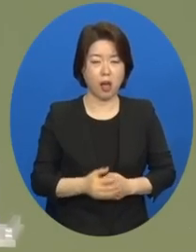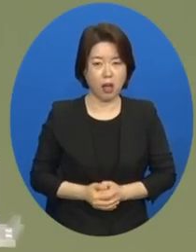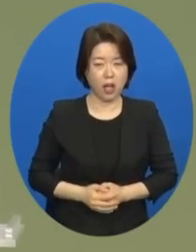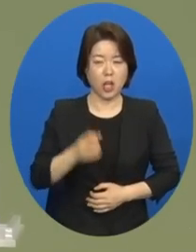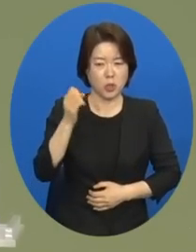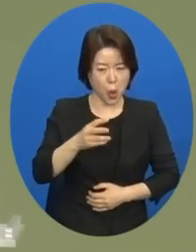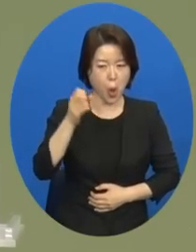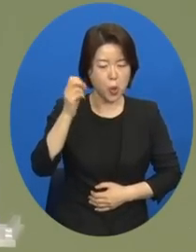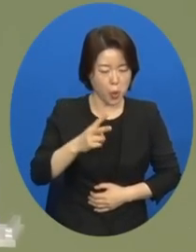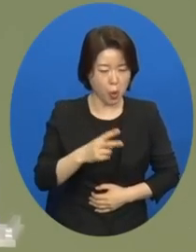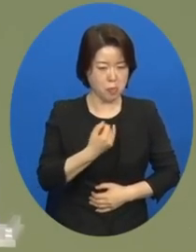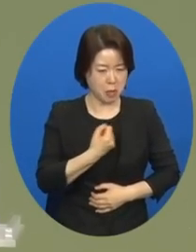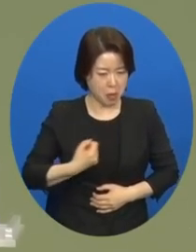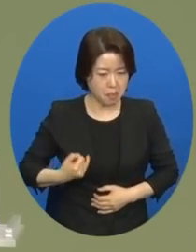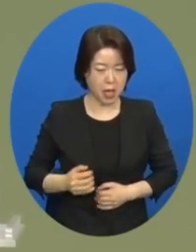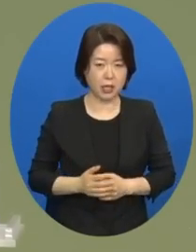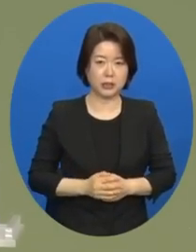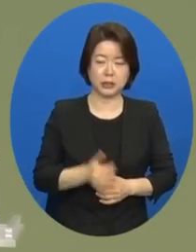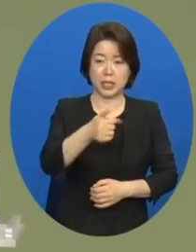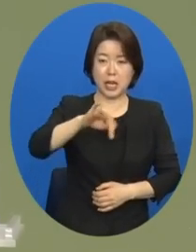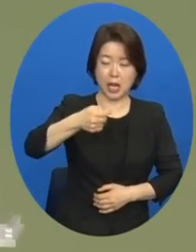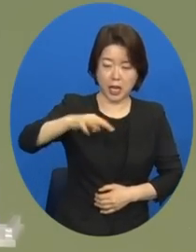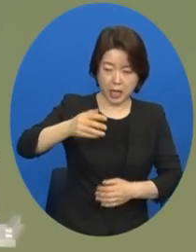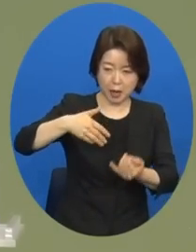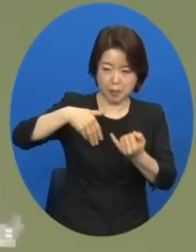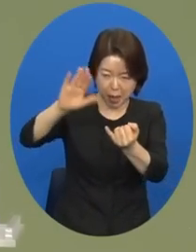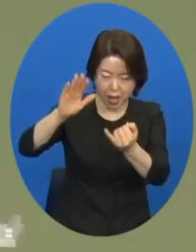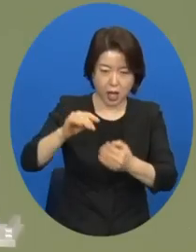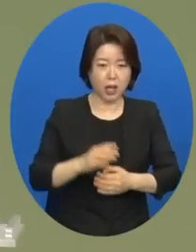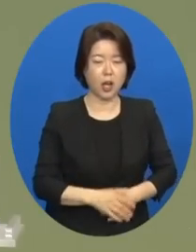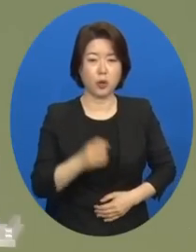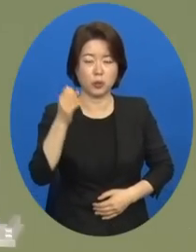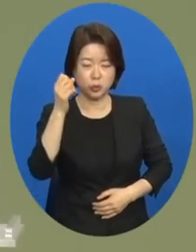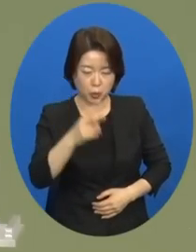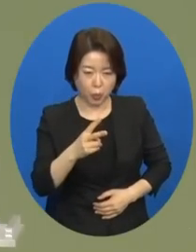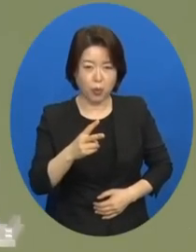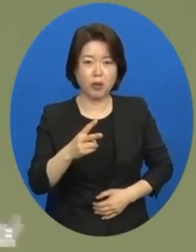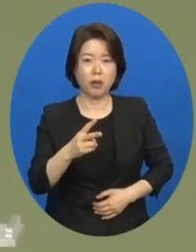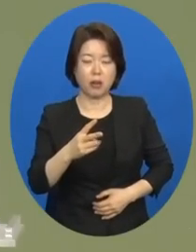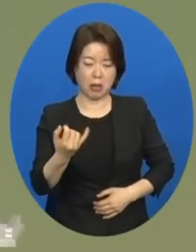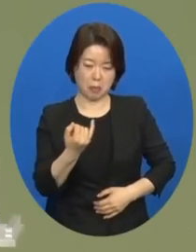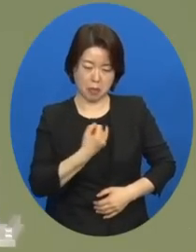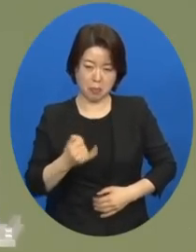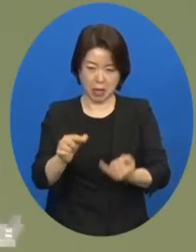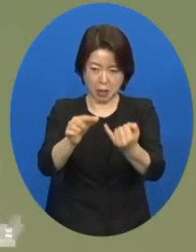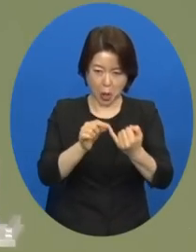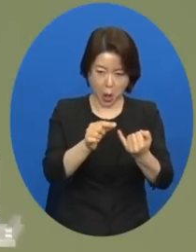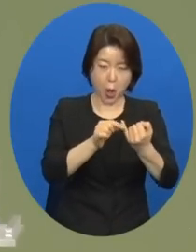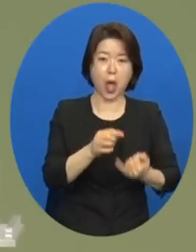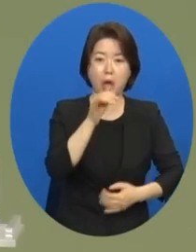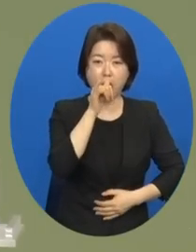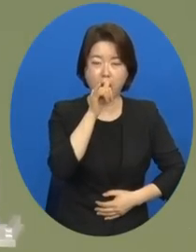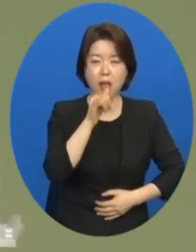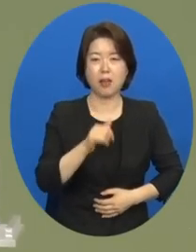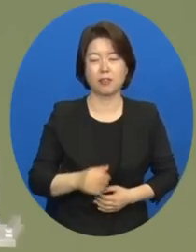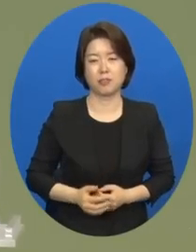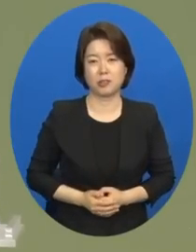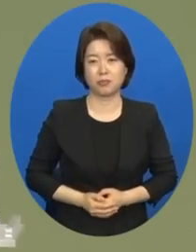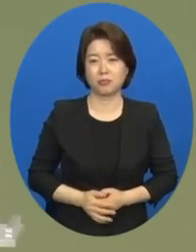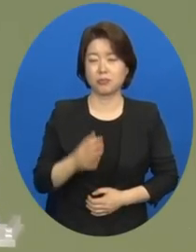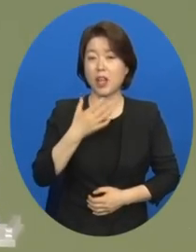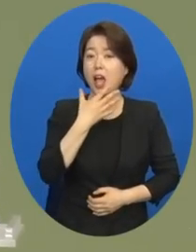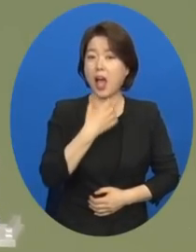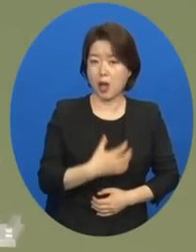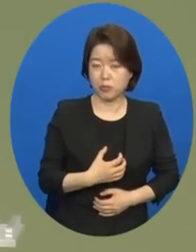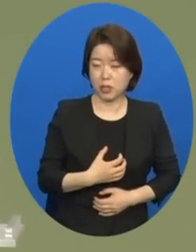이렇게 화가를 내쫓고 다시 그 일을 행했다고 표현을 썼는데 아브라함이 사라를